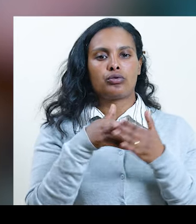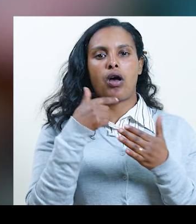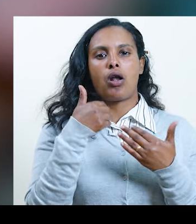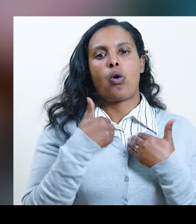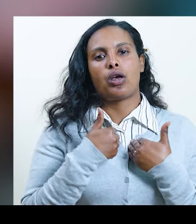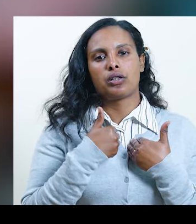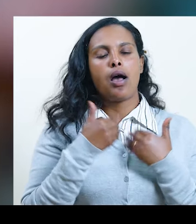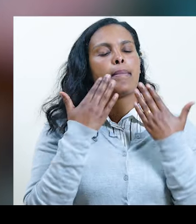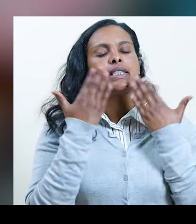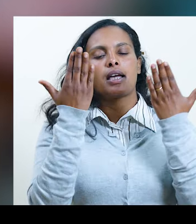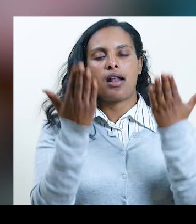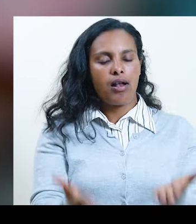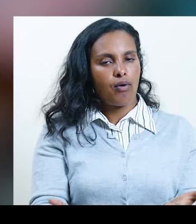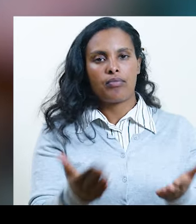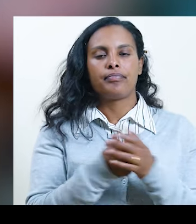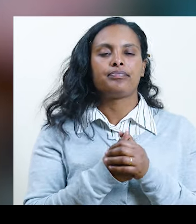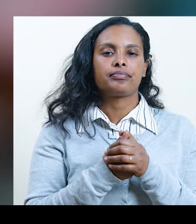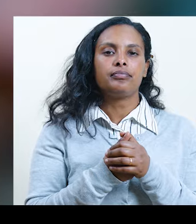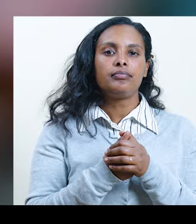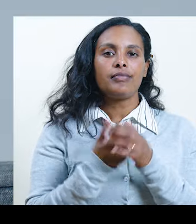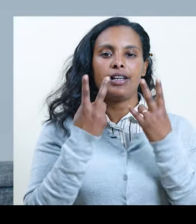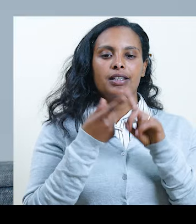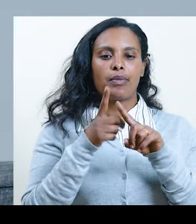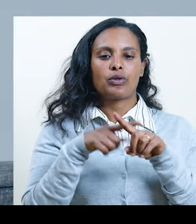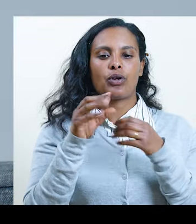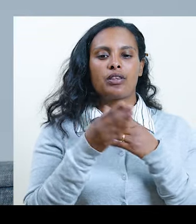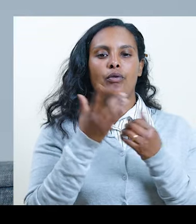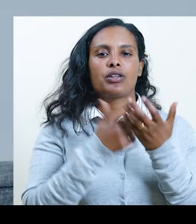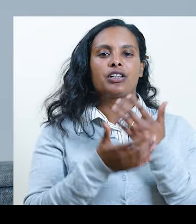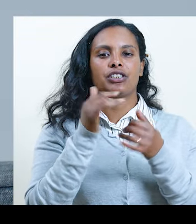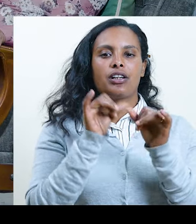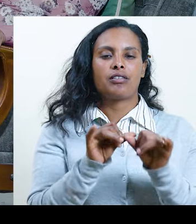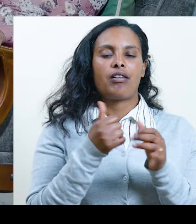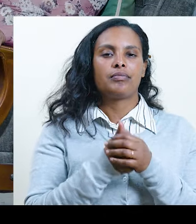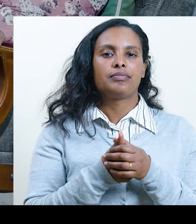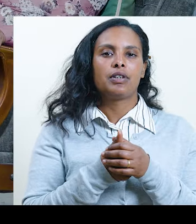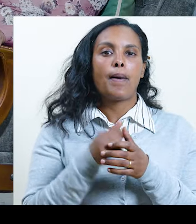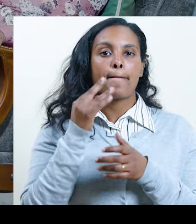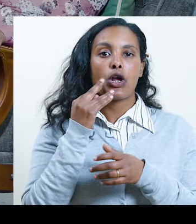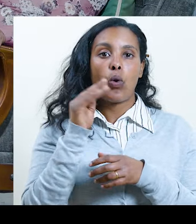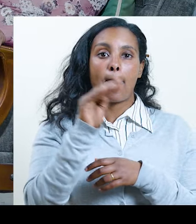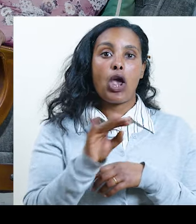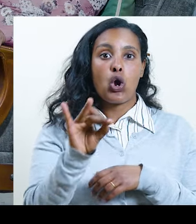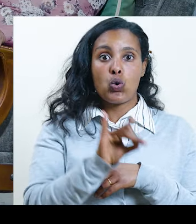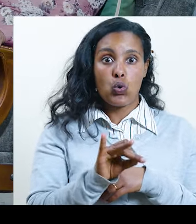ያለሁላችሁ ለማለት ነው አመሰግናለሁ ተመልሰናል ውይይታችንን እንቀጥላለን